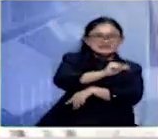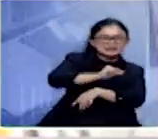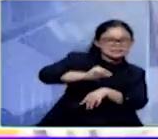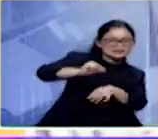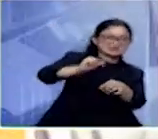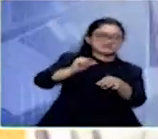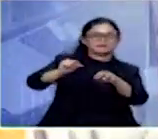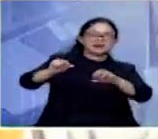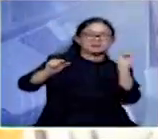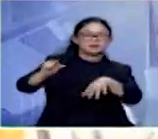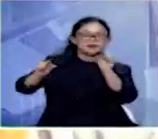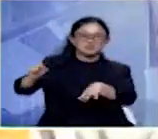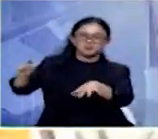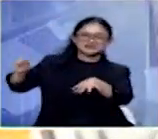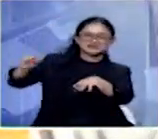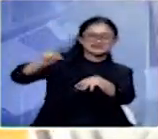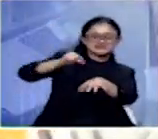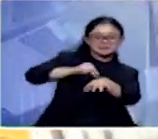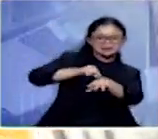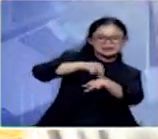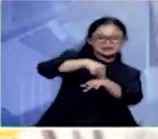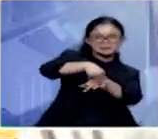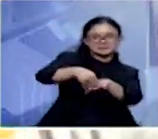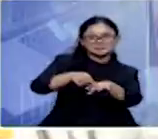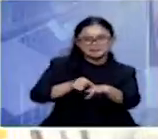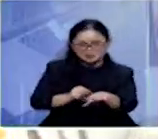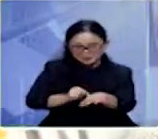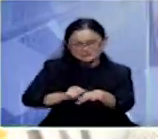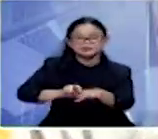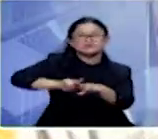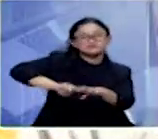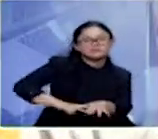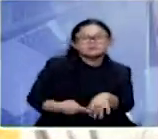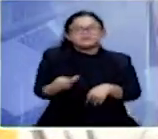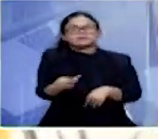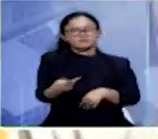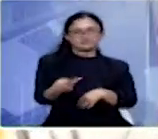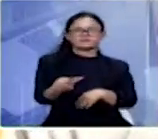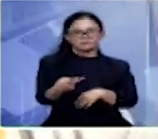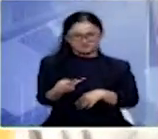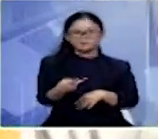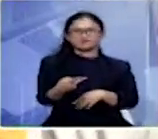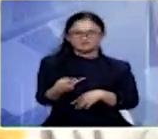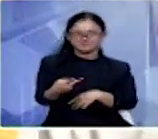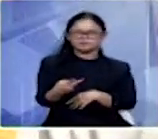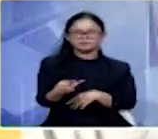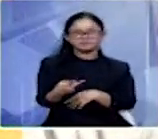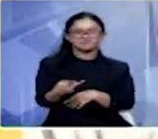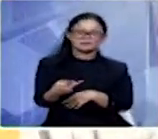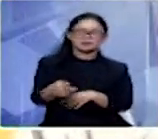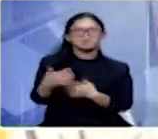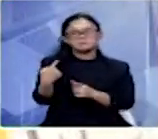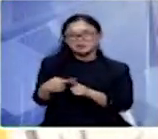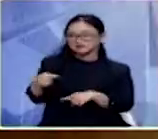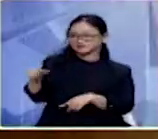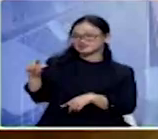nanti berubah menjadi free pupa, menjadi pupa, dan lalat. Semua siklusnya sangat bermanfaat, sampai dengan kotoran maggot pun